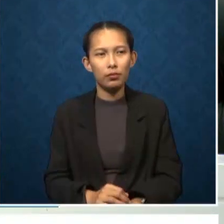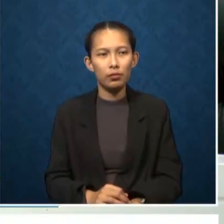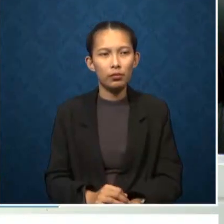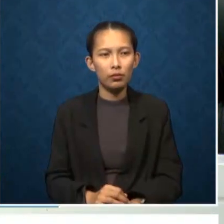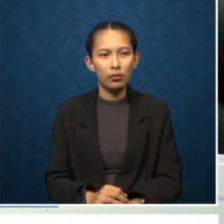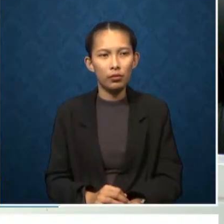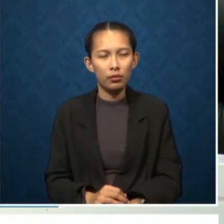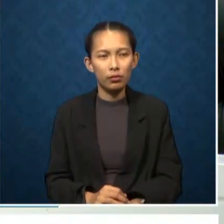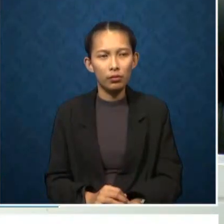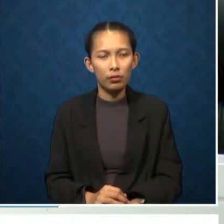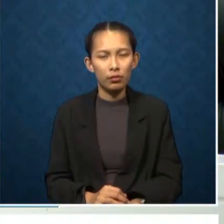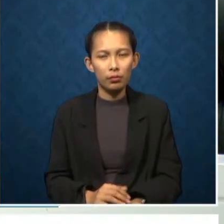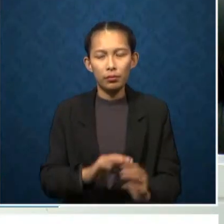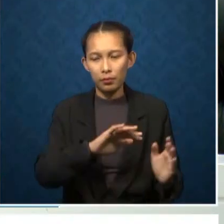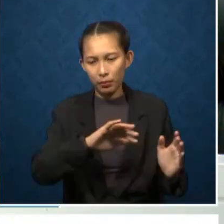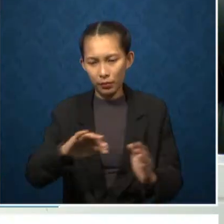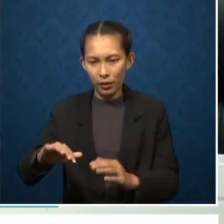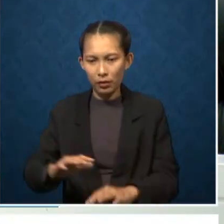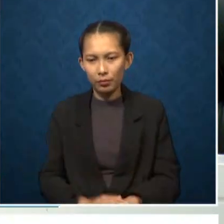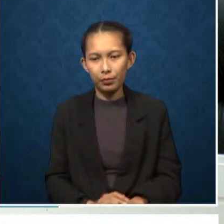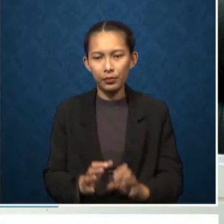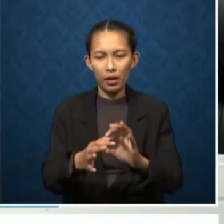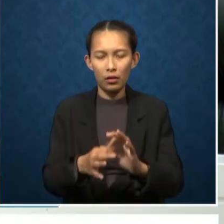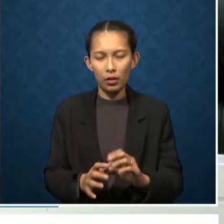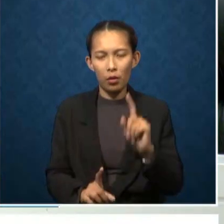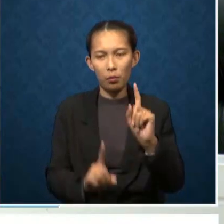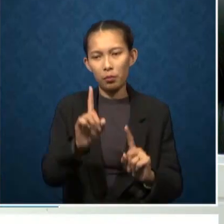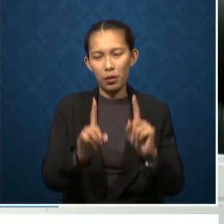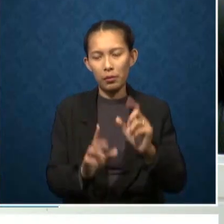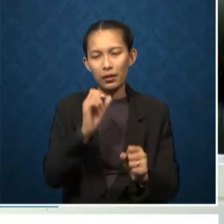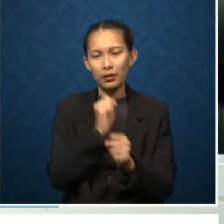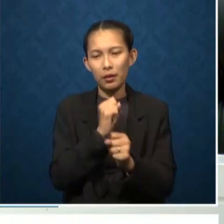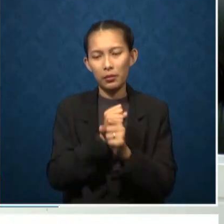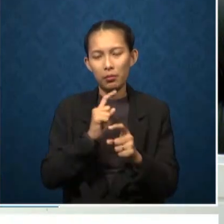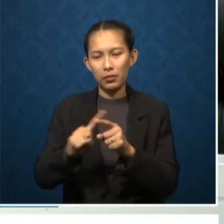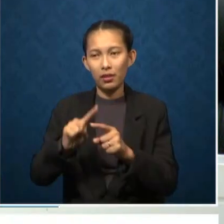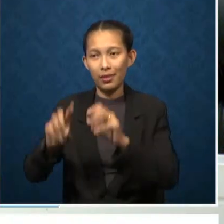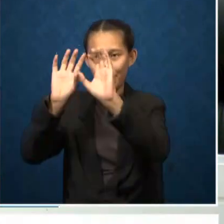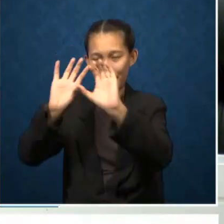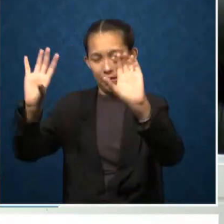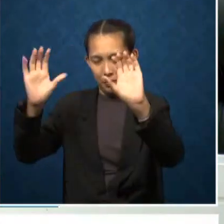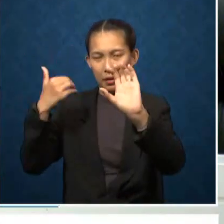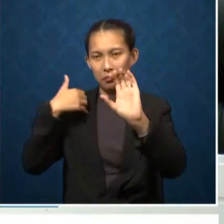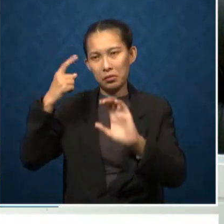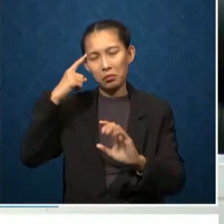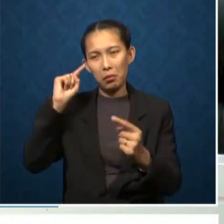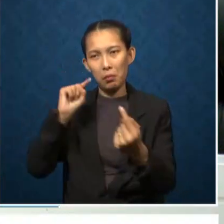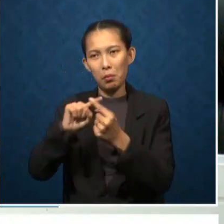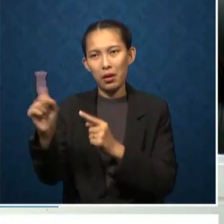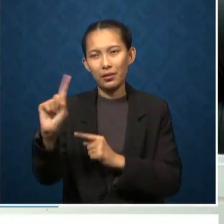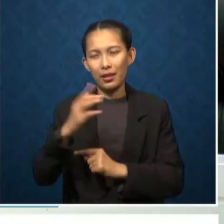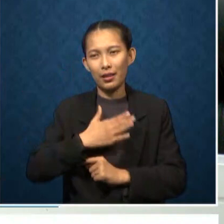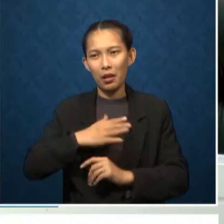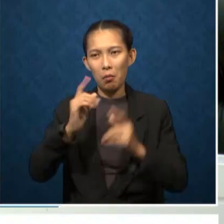คะประเด็นถัดมาคือเรื่องของการประเมินประสิทธิภาพการทำงานภาครัฐนะคะซึ่งเราก็มุ่งเน้นให้มีการประเมิน